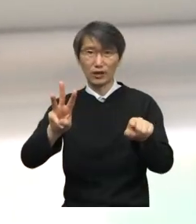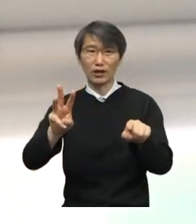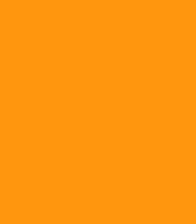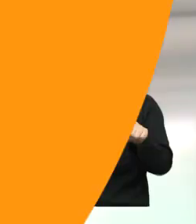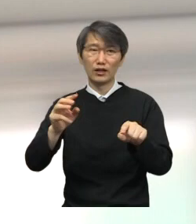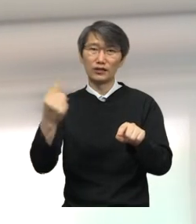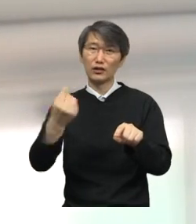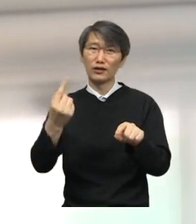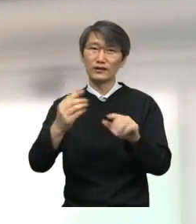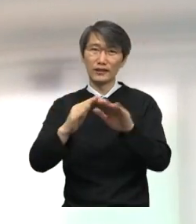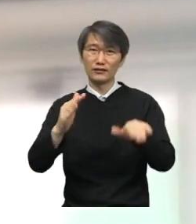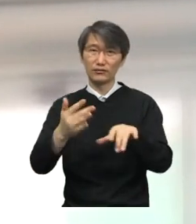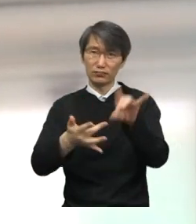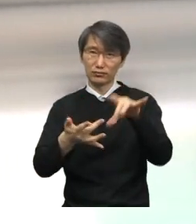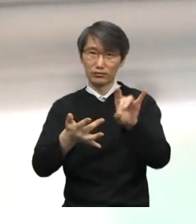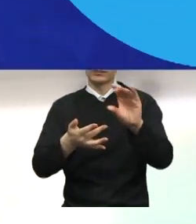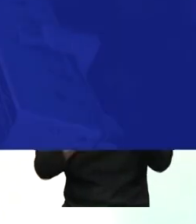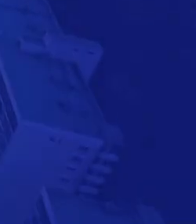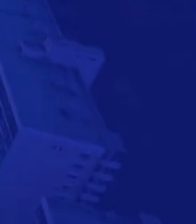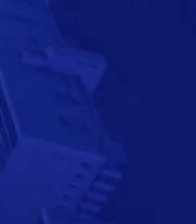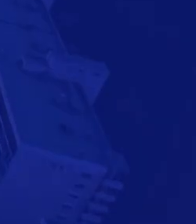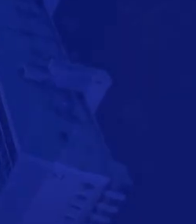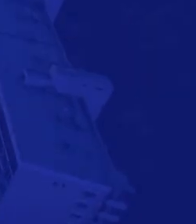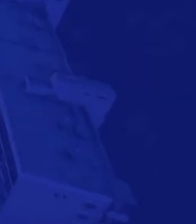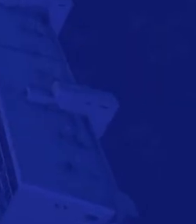총 천 가구를 선정할 예정입니다